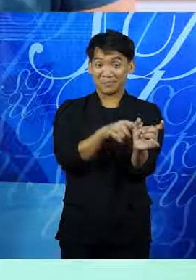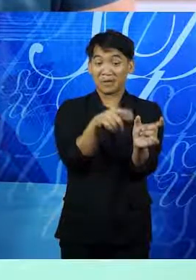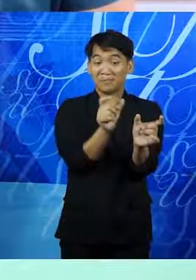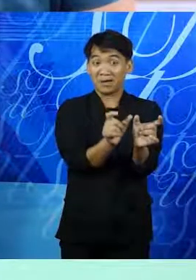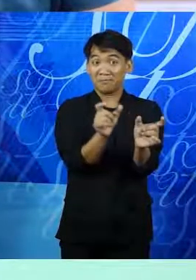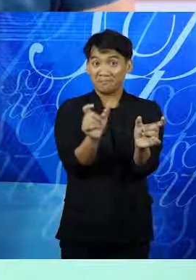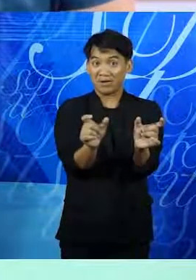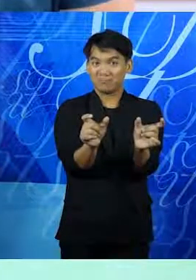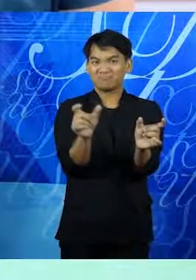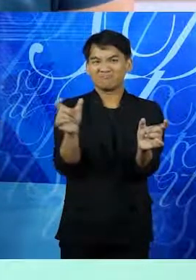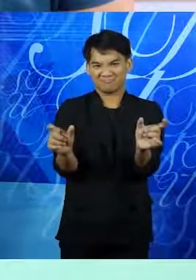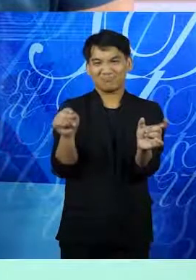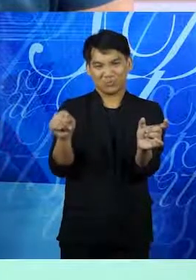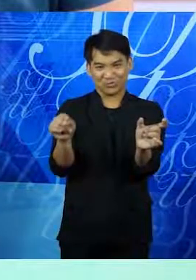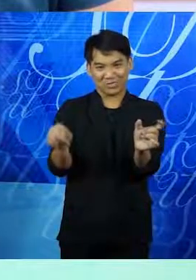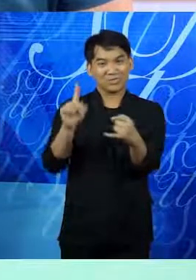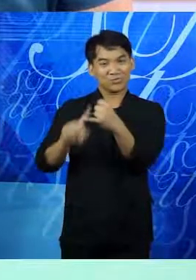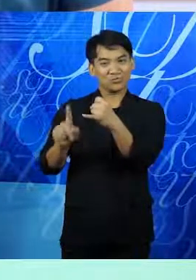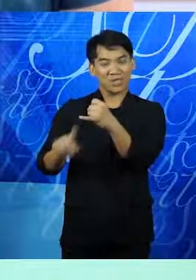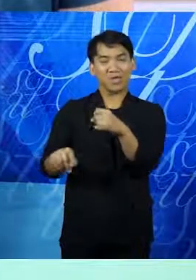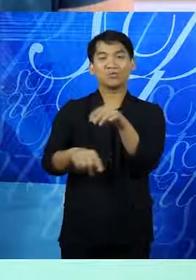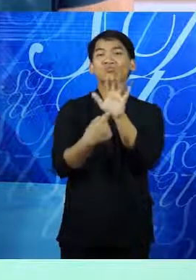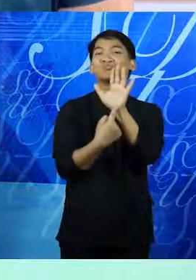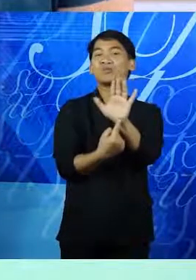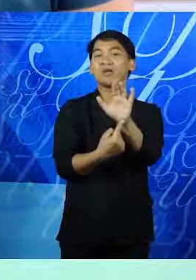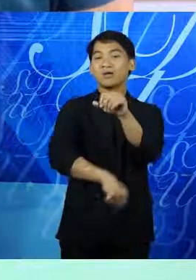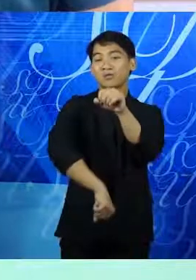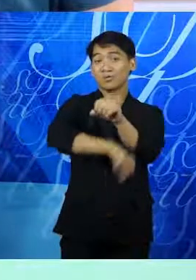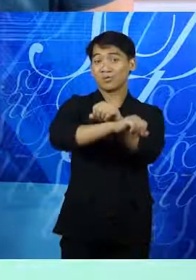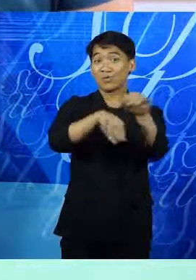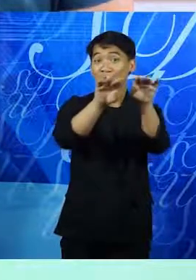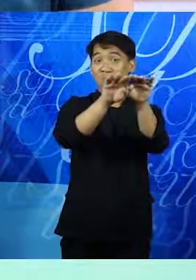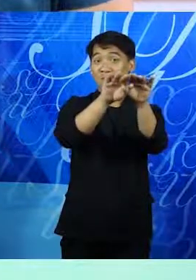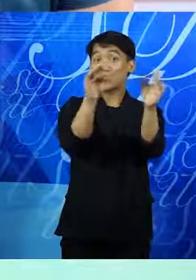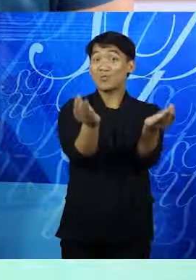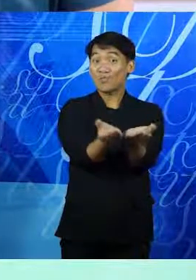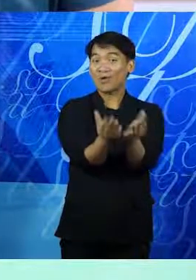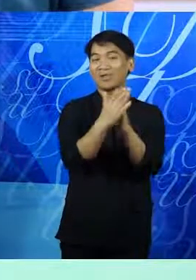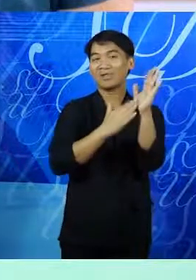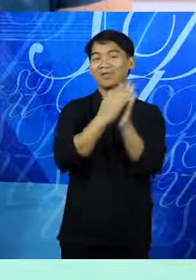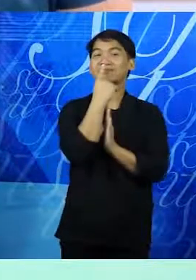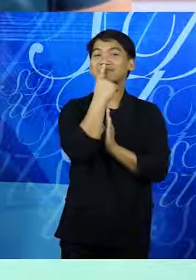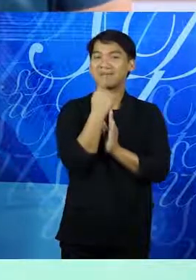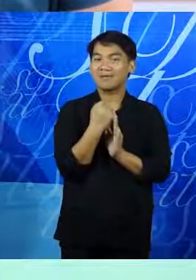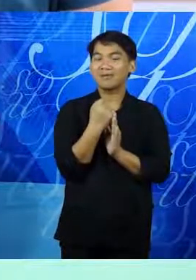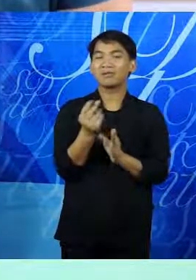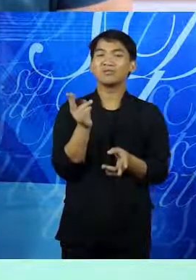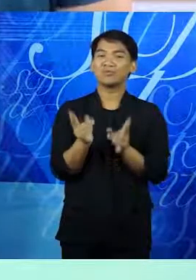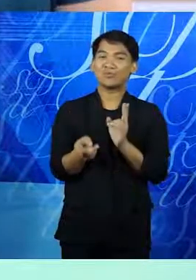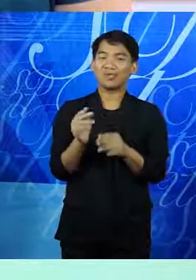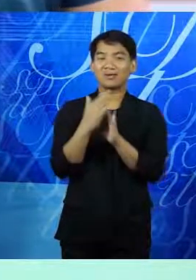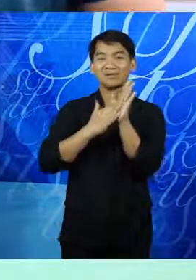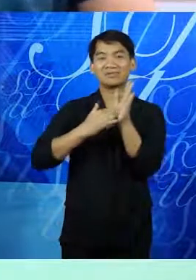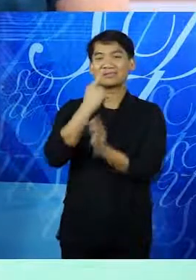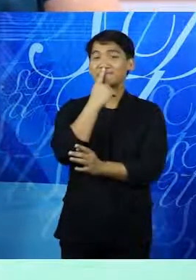ที่เราต้องการขยายเช่นลูกบอลสีแดงนะคะหรือว่าตุ๊กตาสีแดงอย่างเงี้ยนะคะ